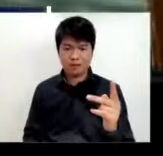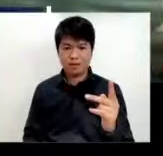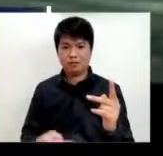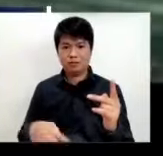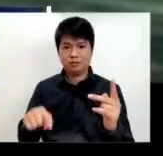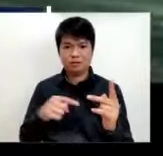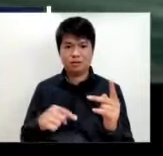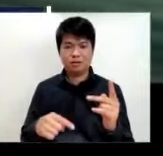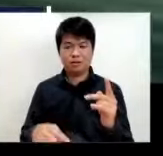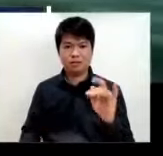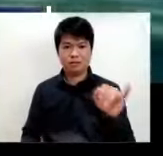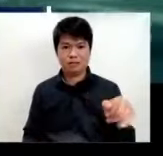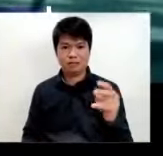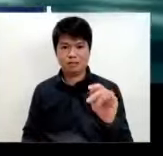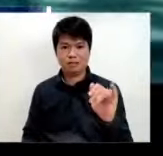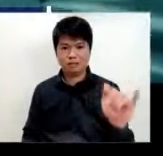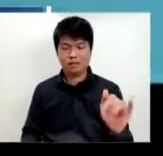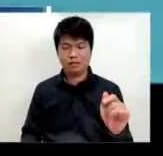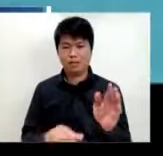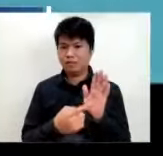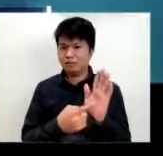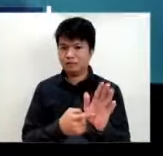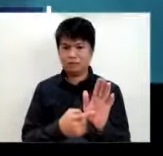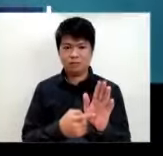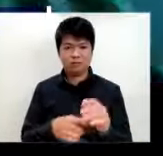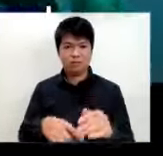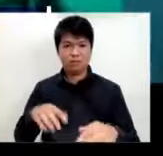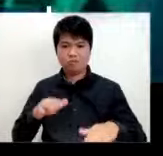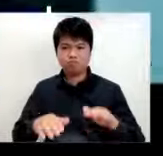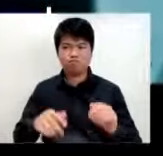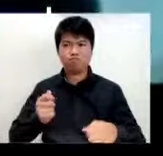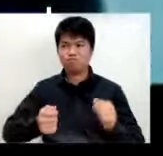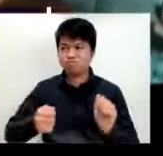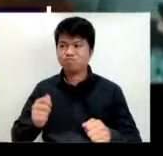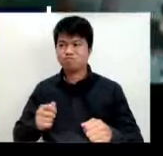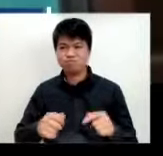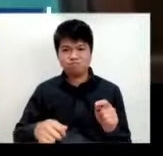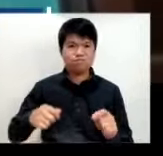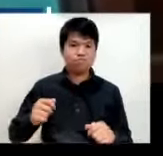lang, mapapahataw ka na sa hip-hop beat nito.